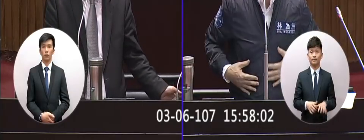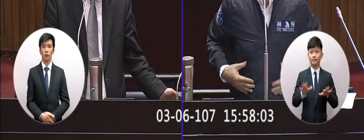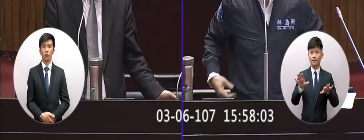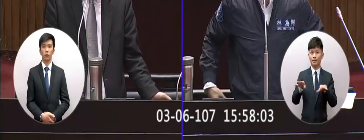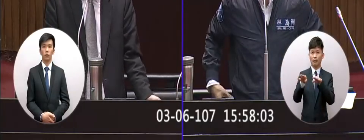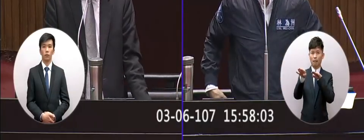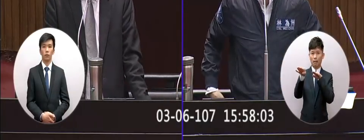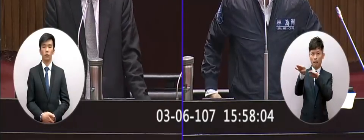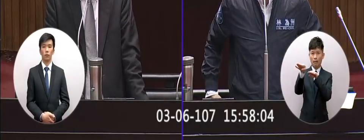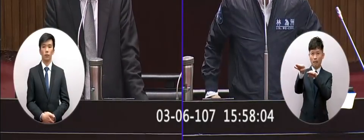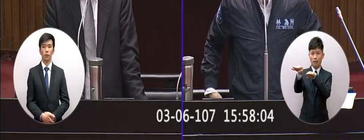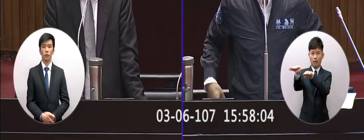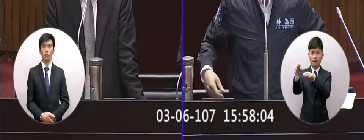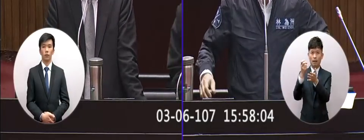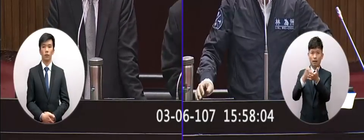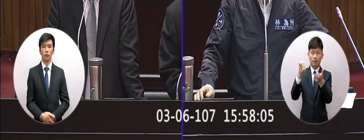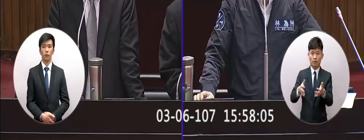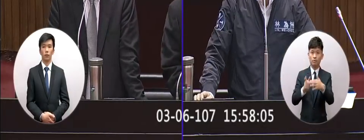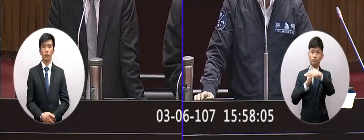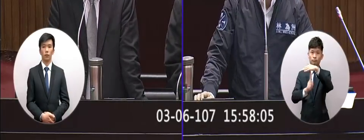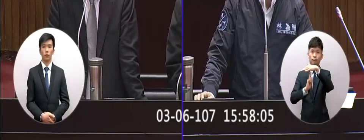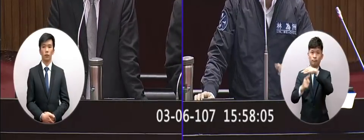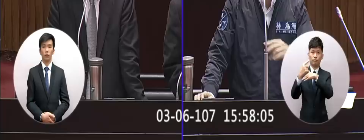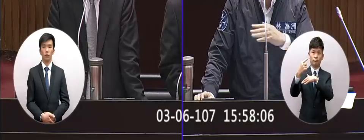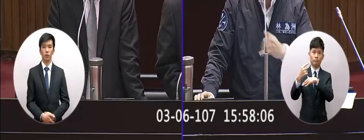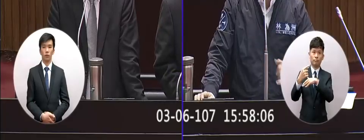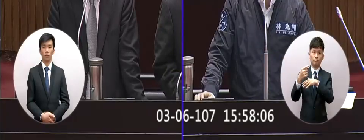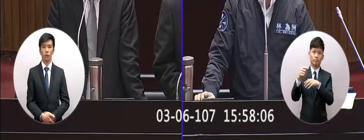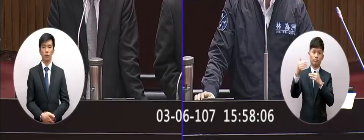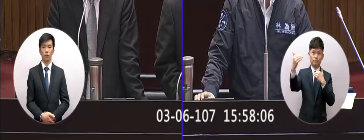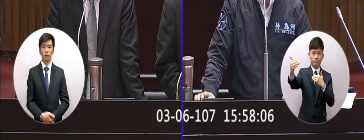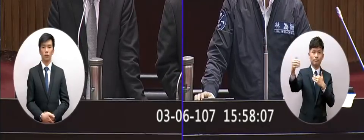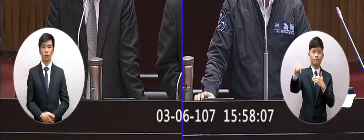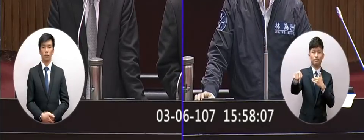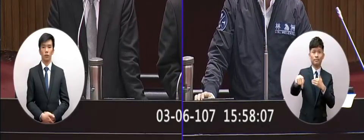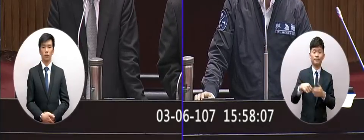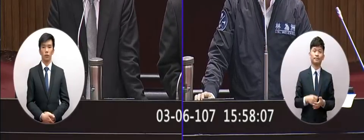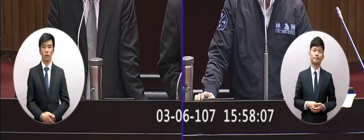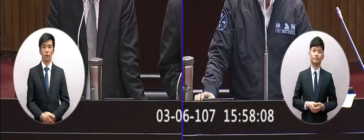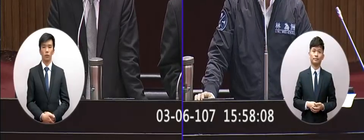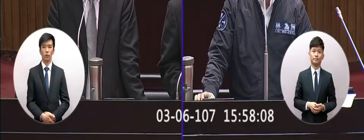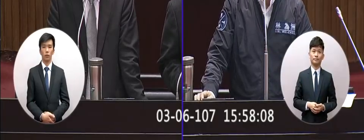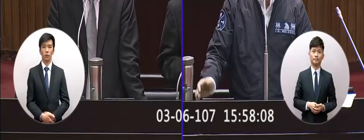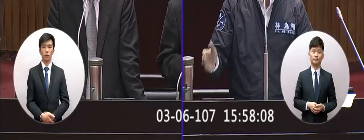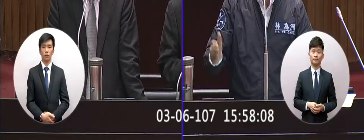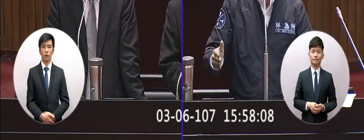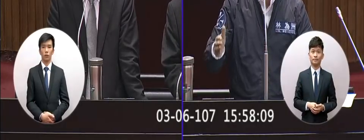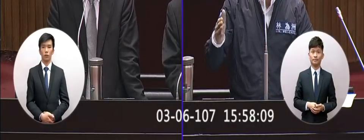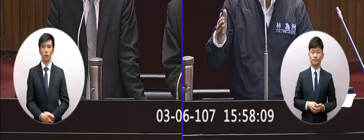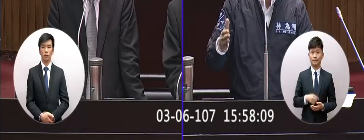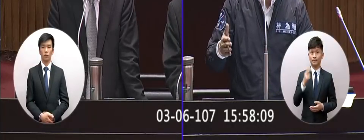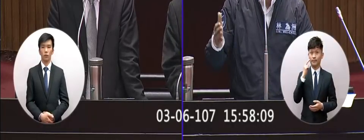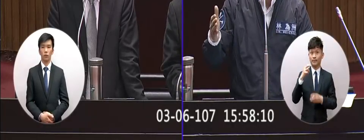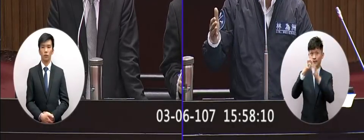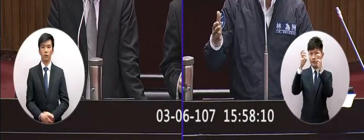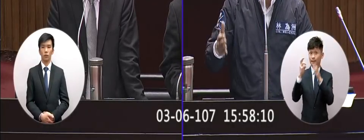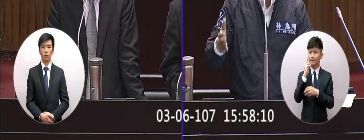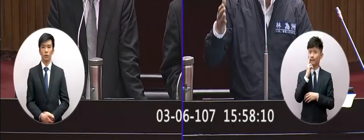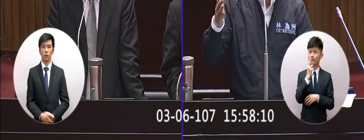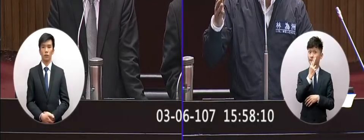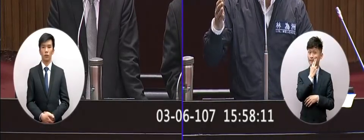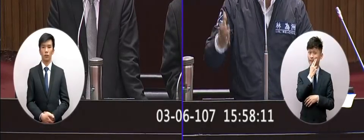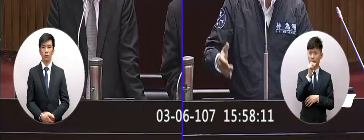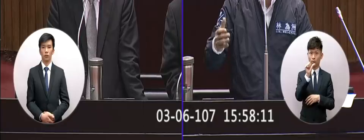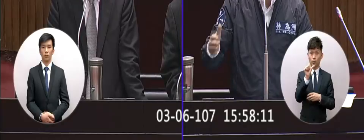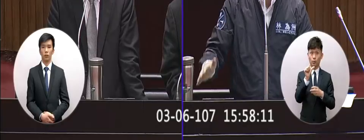现在塞车是最严重的，国道一塞车最严重的就是这一段了。从杨梅这个五